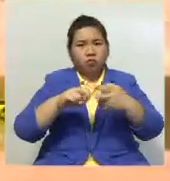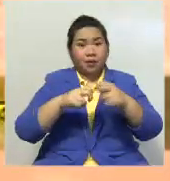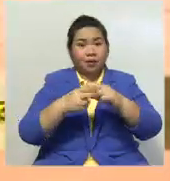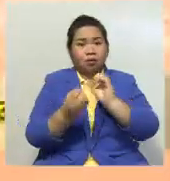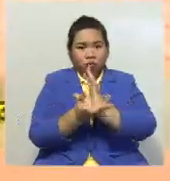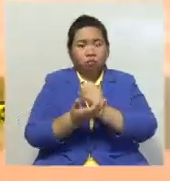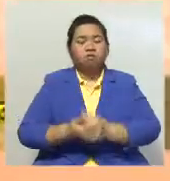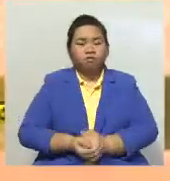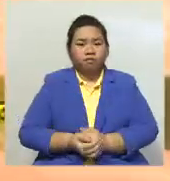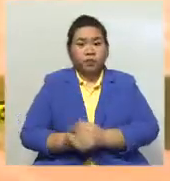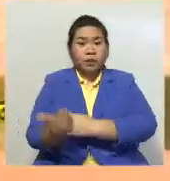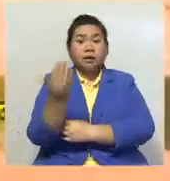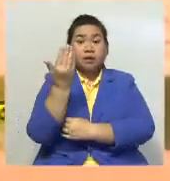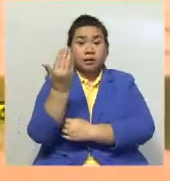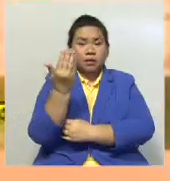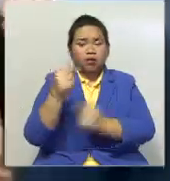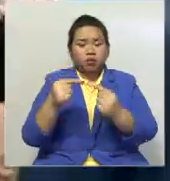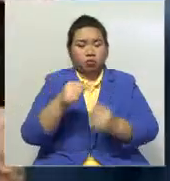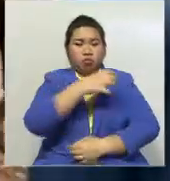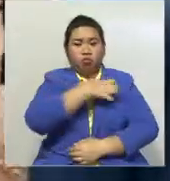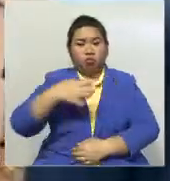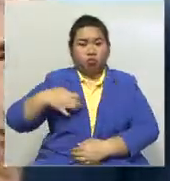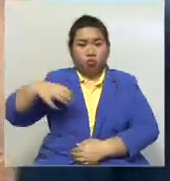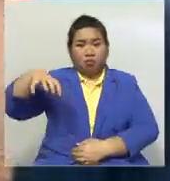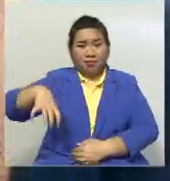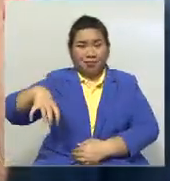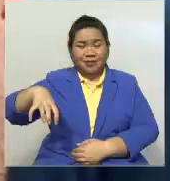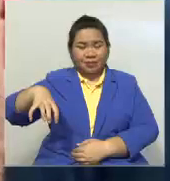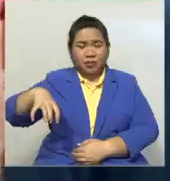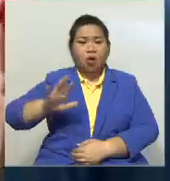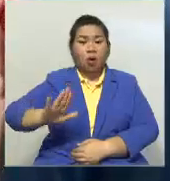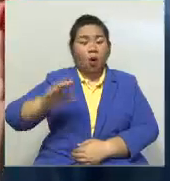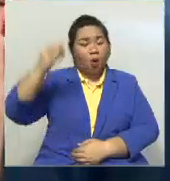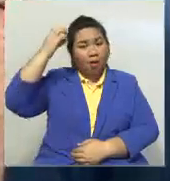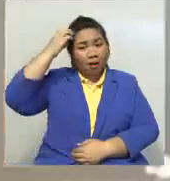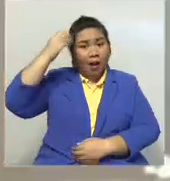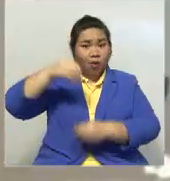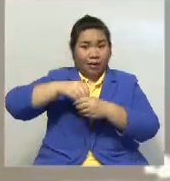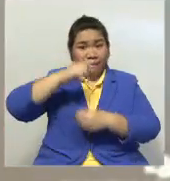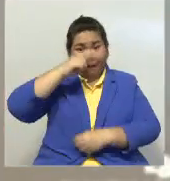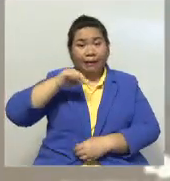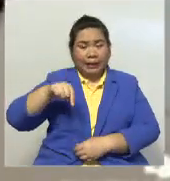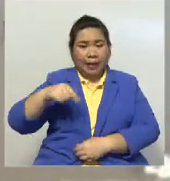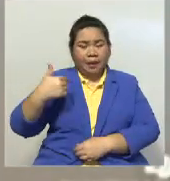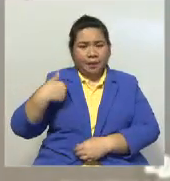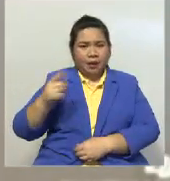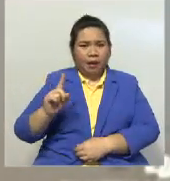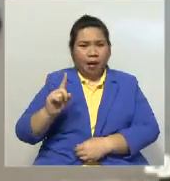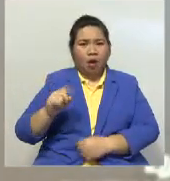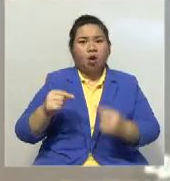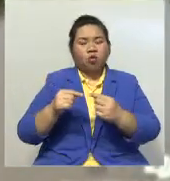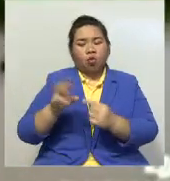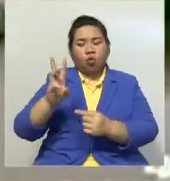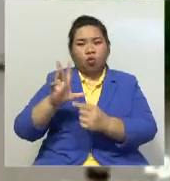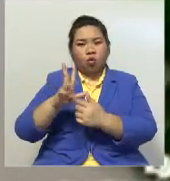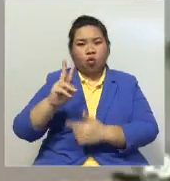ณ์ในครั้งนี้นะคะอย่างเมื่อช่วงเช้าค่ะที่สถานเอกอัครราชทูตสาธารณรัฐประชาธิปไตยประชาชนลาวประจำประเทศไทยเขต